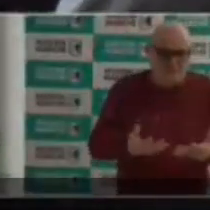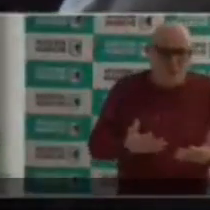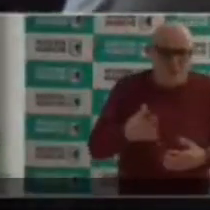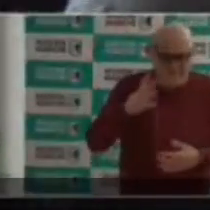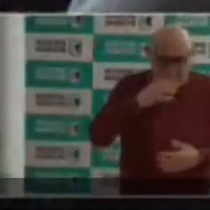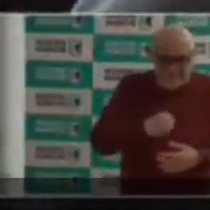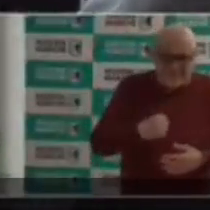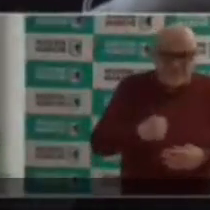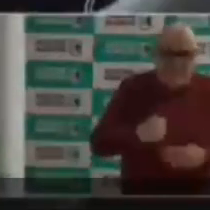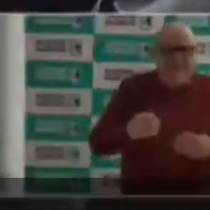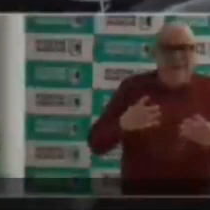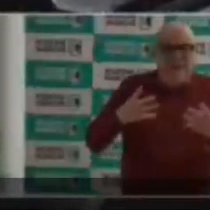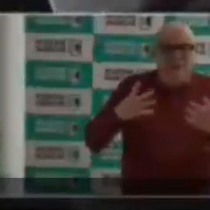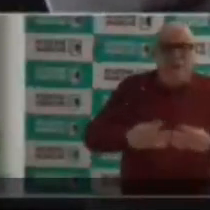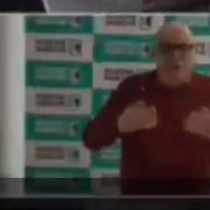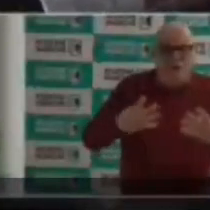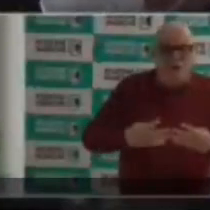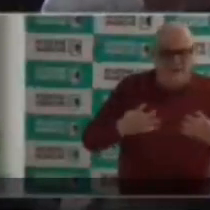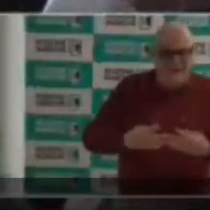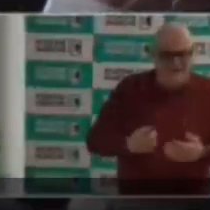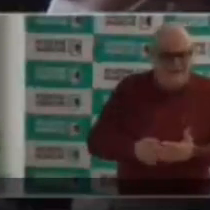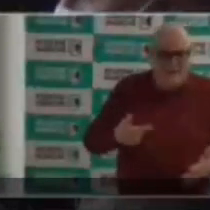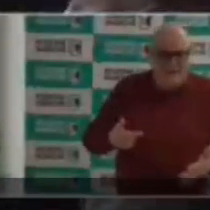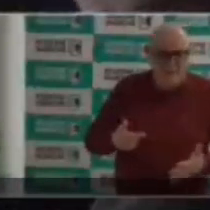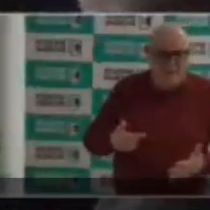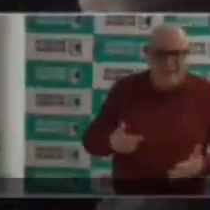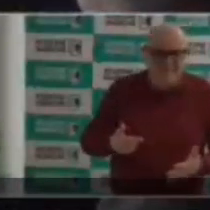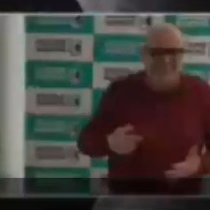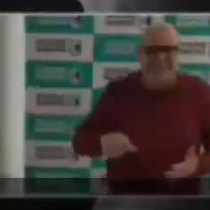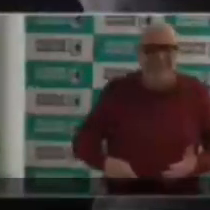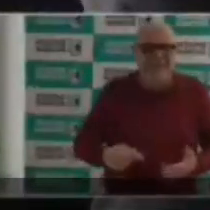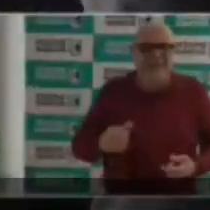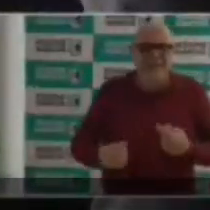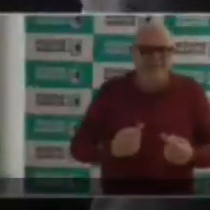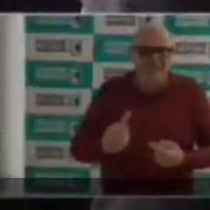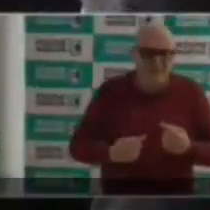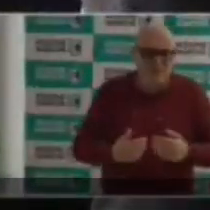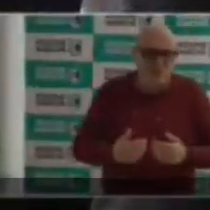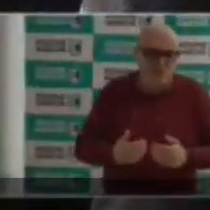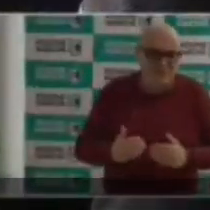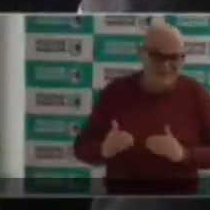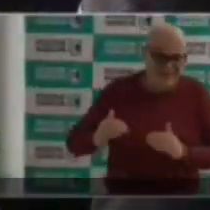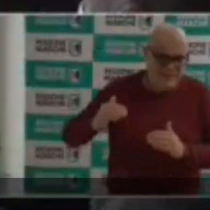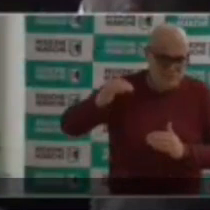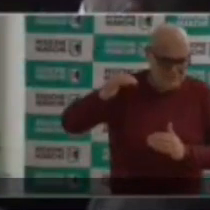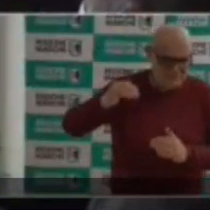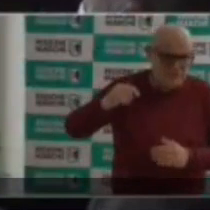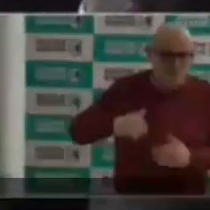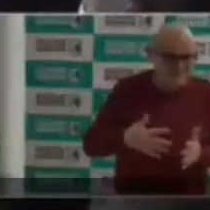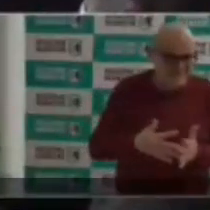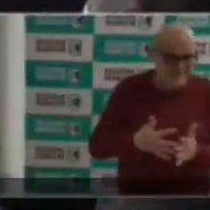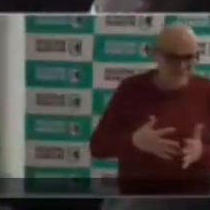L'organizzazione è importante, ad esempio anche nel momento di crescita. Noi questa difficoltà